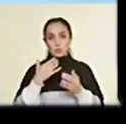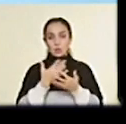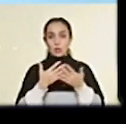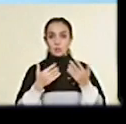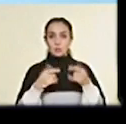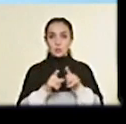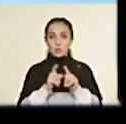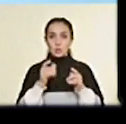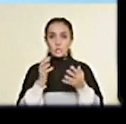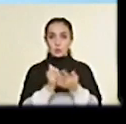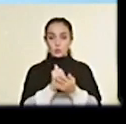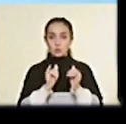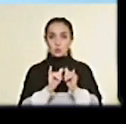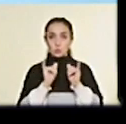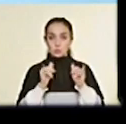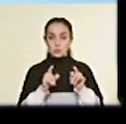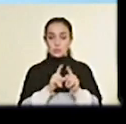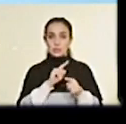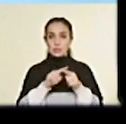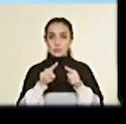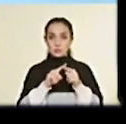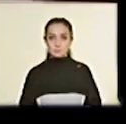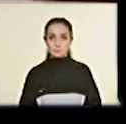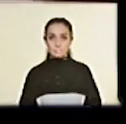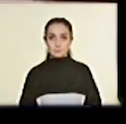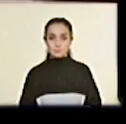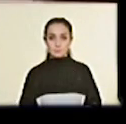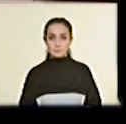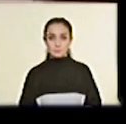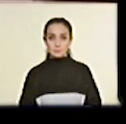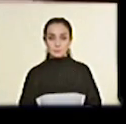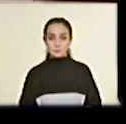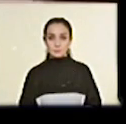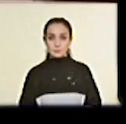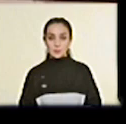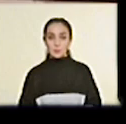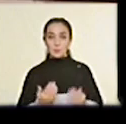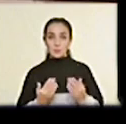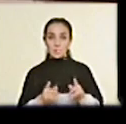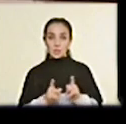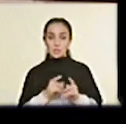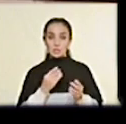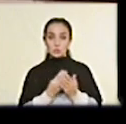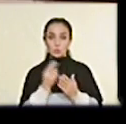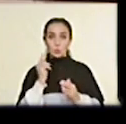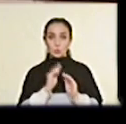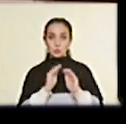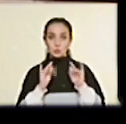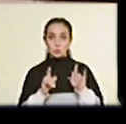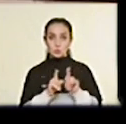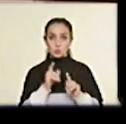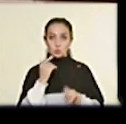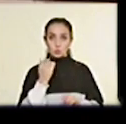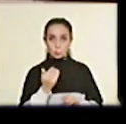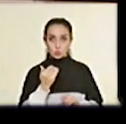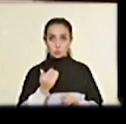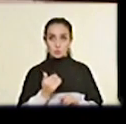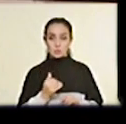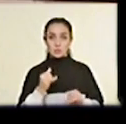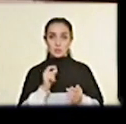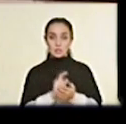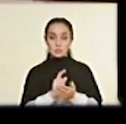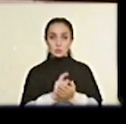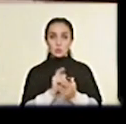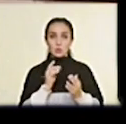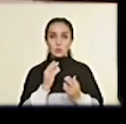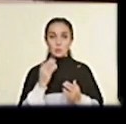topishini, demak, tezlashtirib beradi. Mana aziz o'quvchilar, shu bilan ushbu